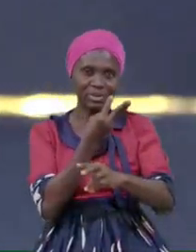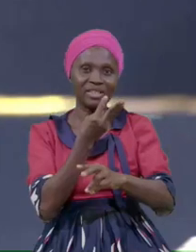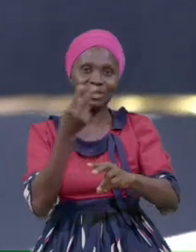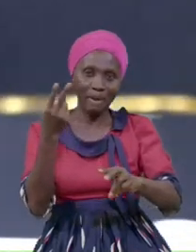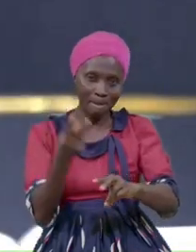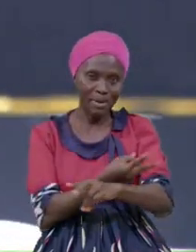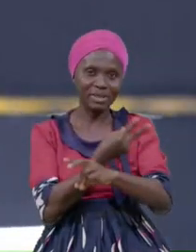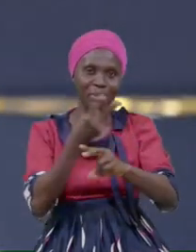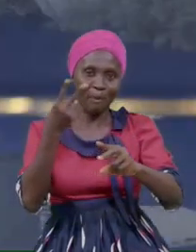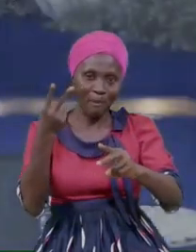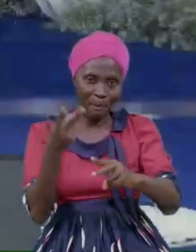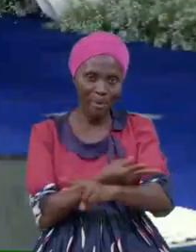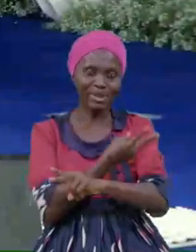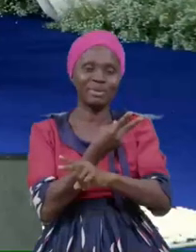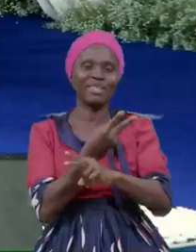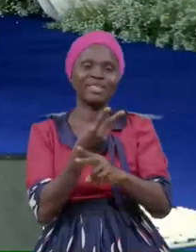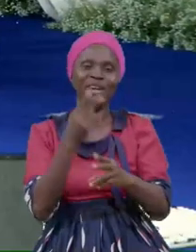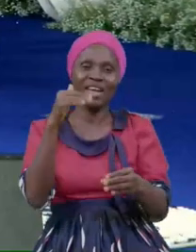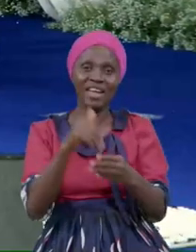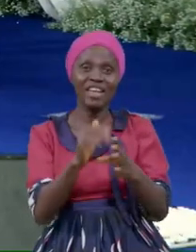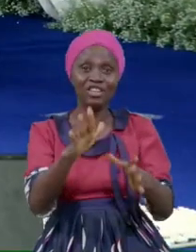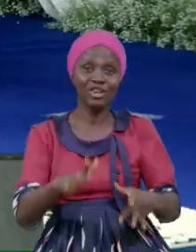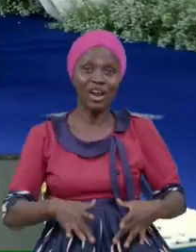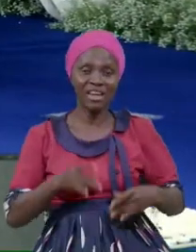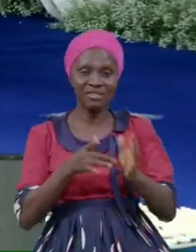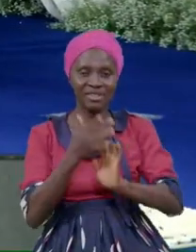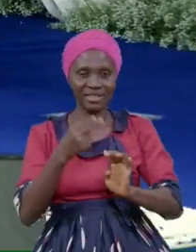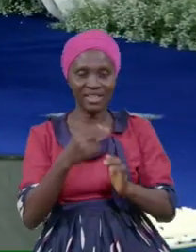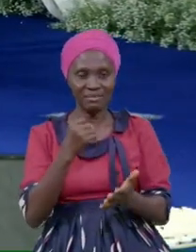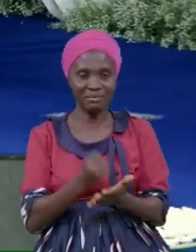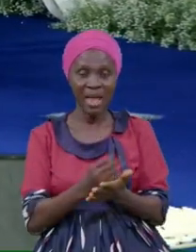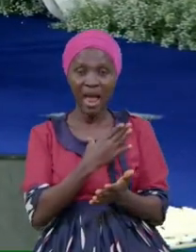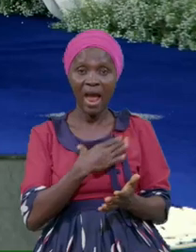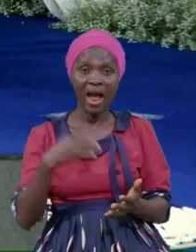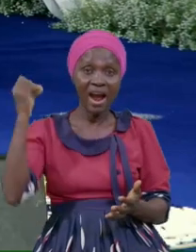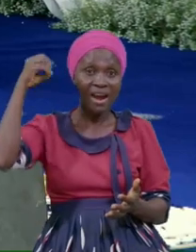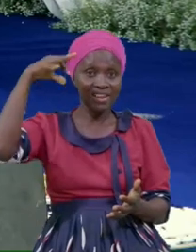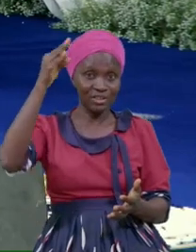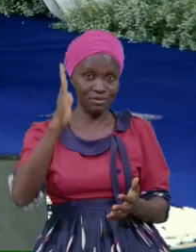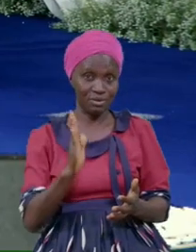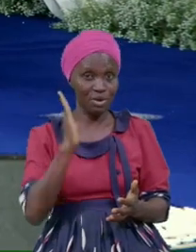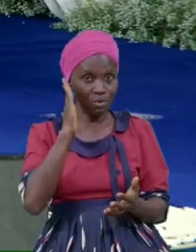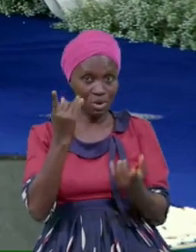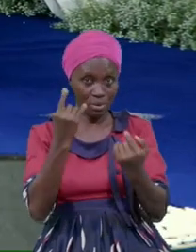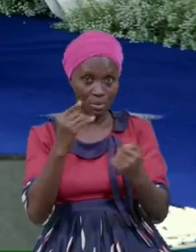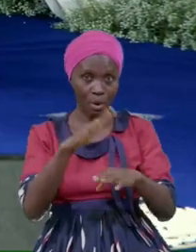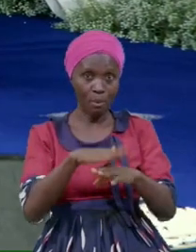Dans ta vie au nom de Jésus. Mais la grâce de Dieu sera sur ta